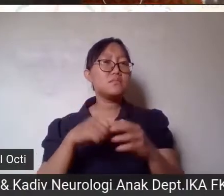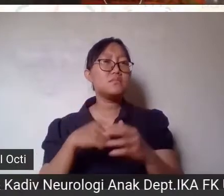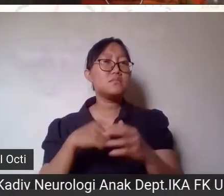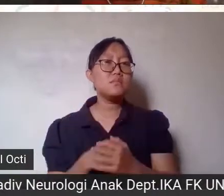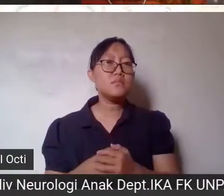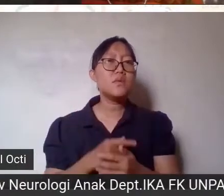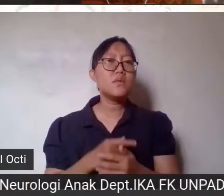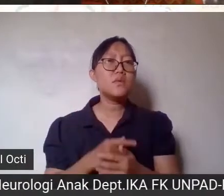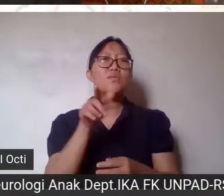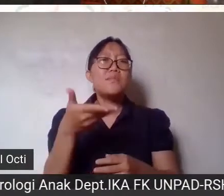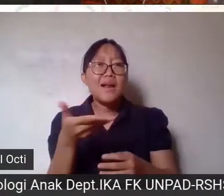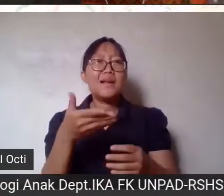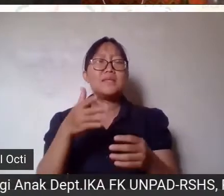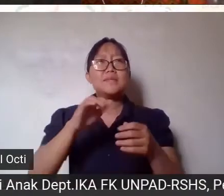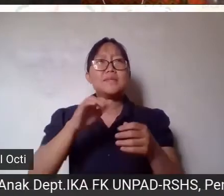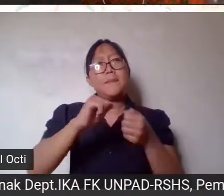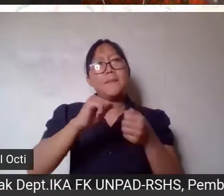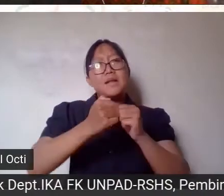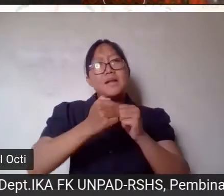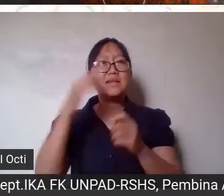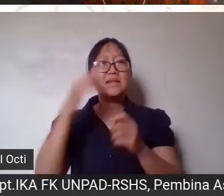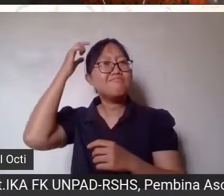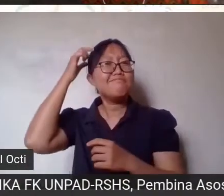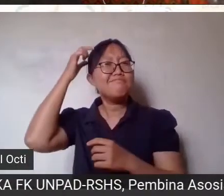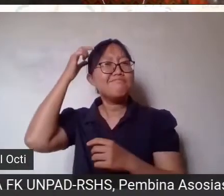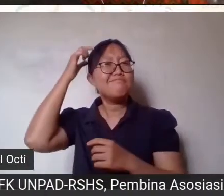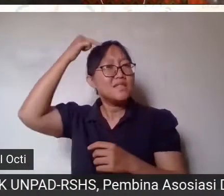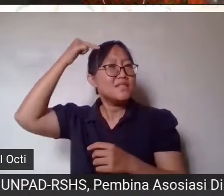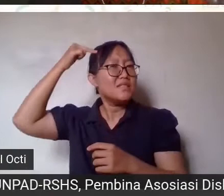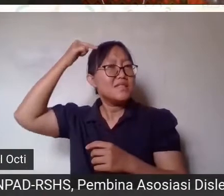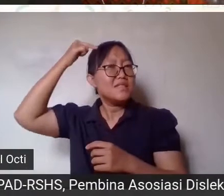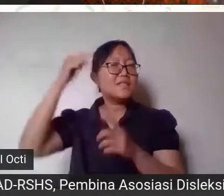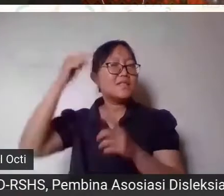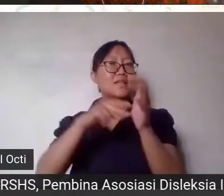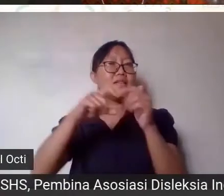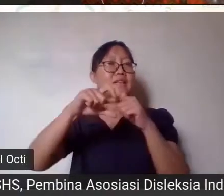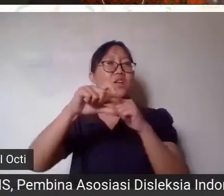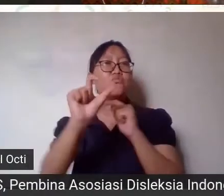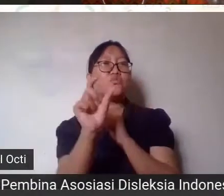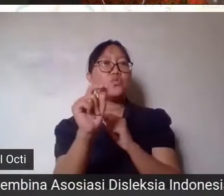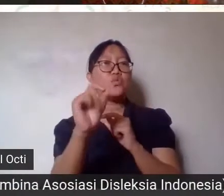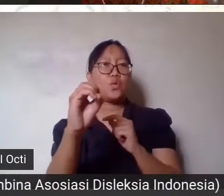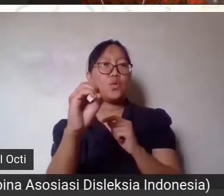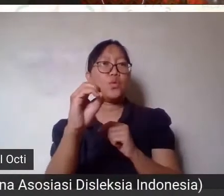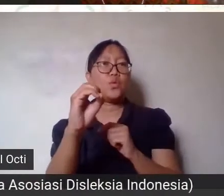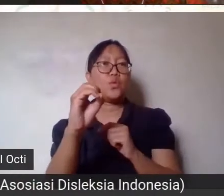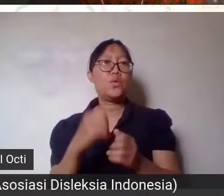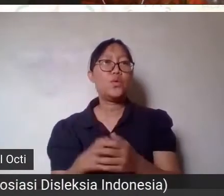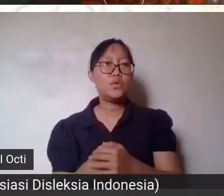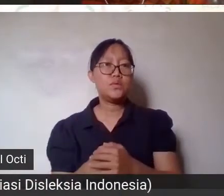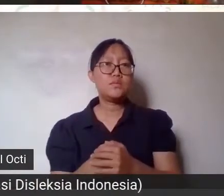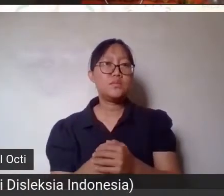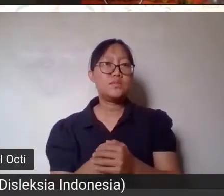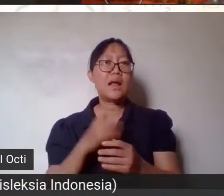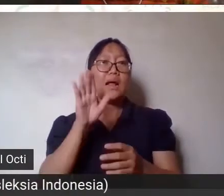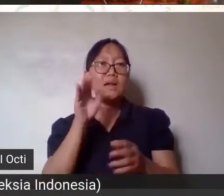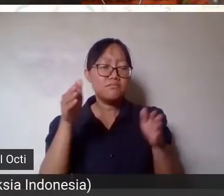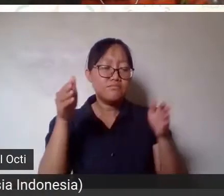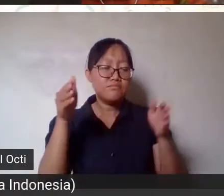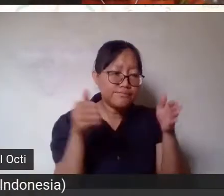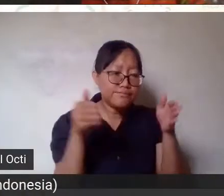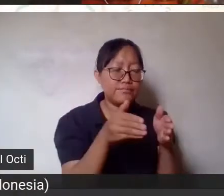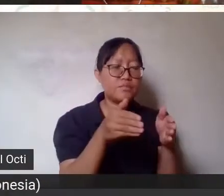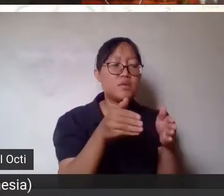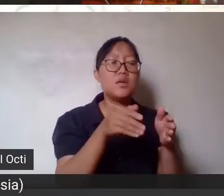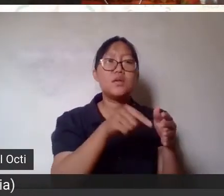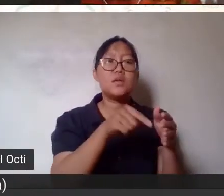satu bidang yang disebutnya subspesialis di bidang ilmu kesehatan anak. Baik. Mungkin demikian, Ibu Lina.